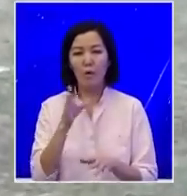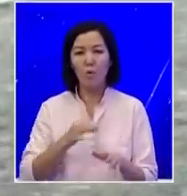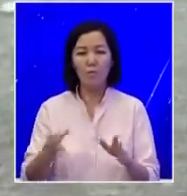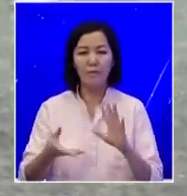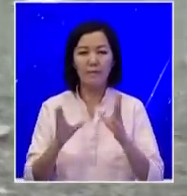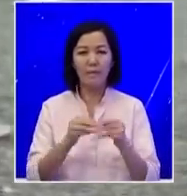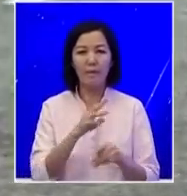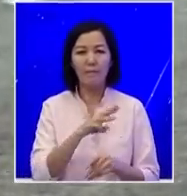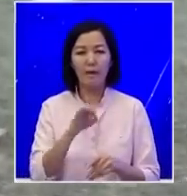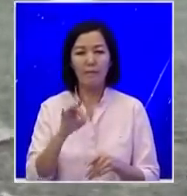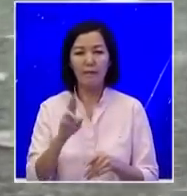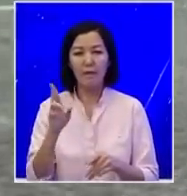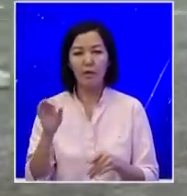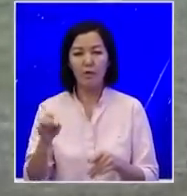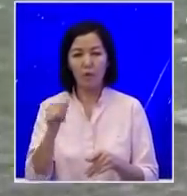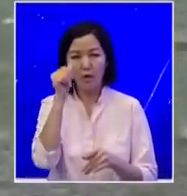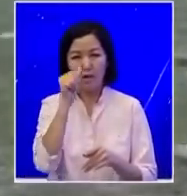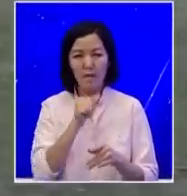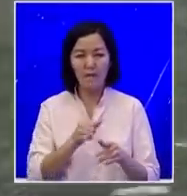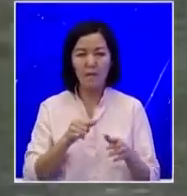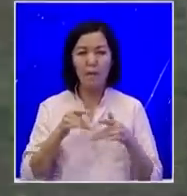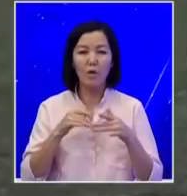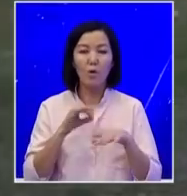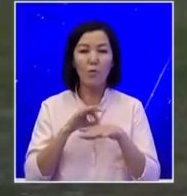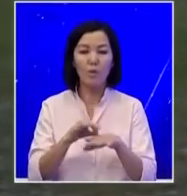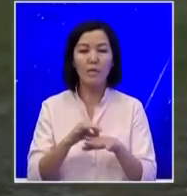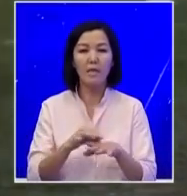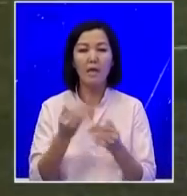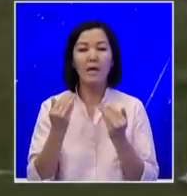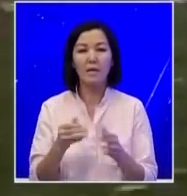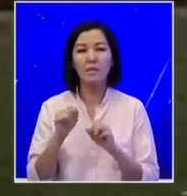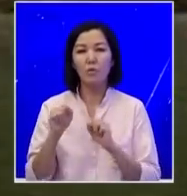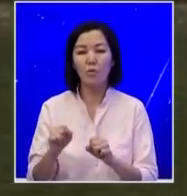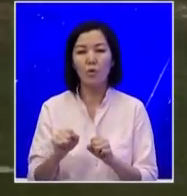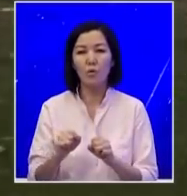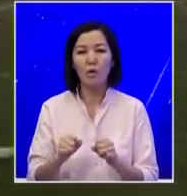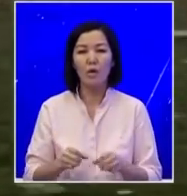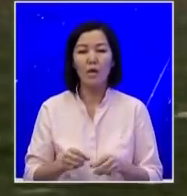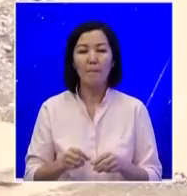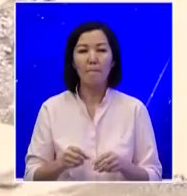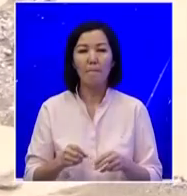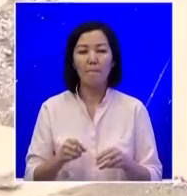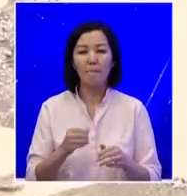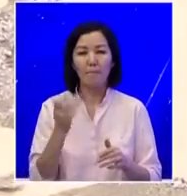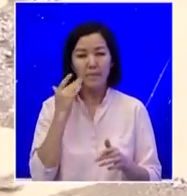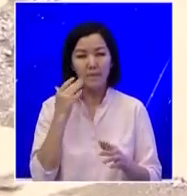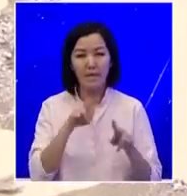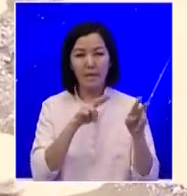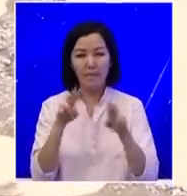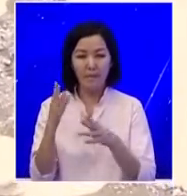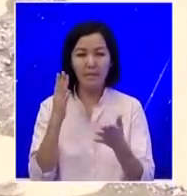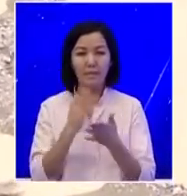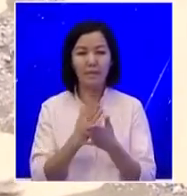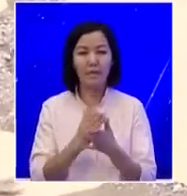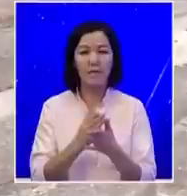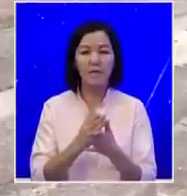мамыр 42 айларында өтеді. Қасселден қорғау филиалы мамандары қауіпті аймақтарды үнемі назарда ұстайды. Тілсі жаудан сақтану